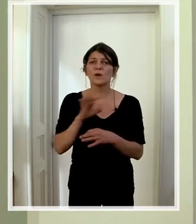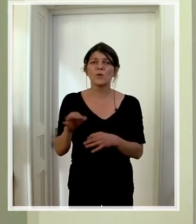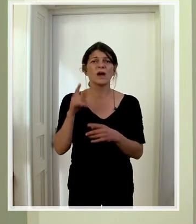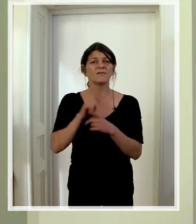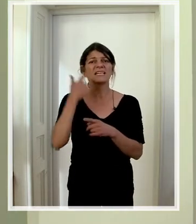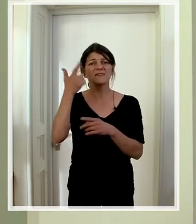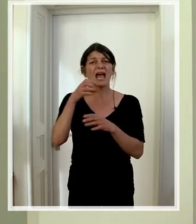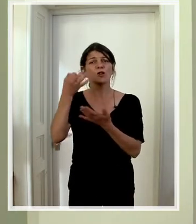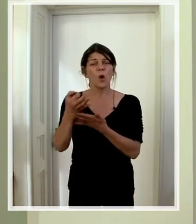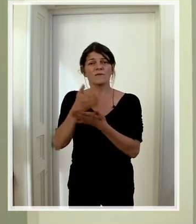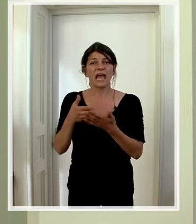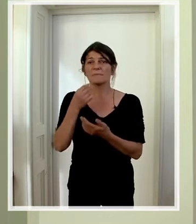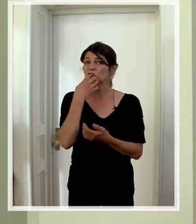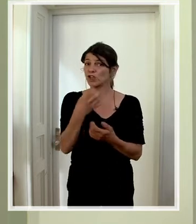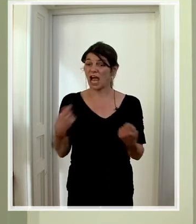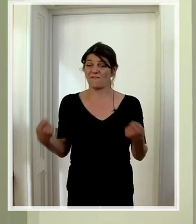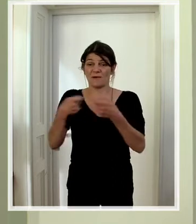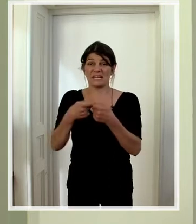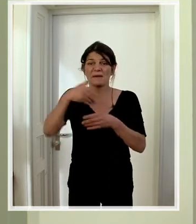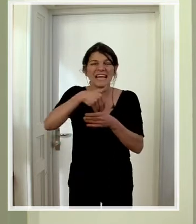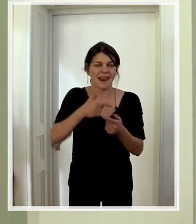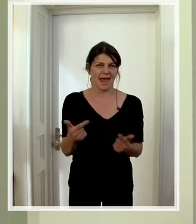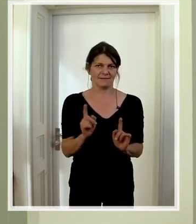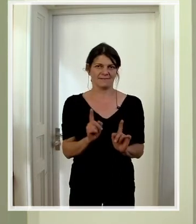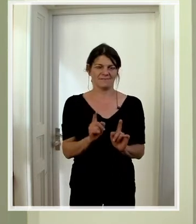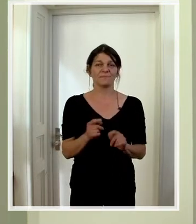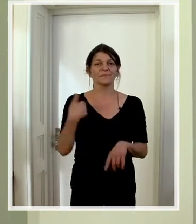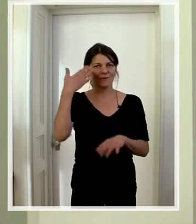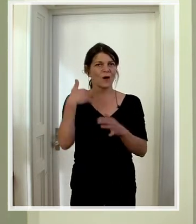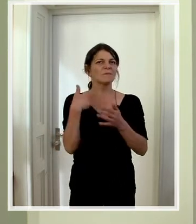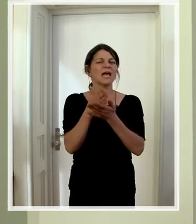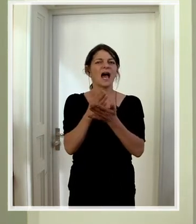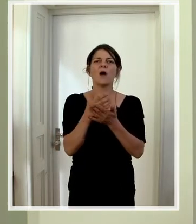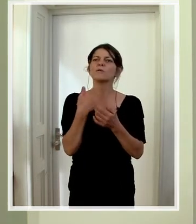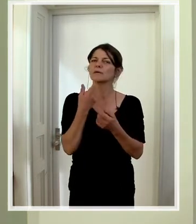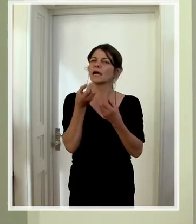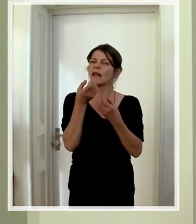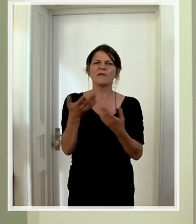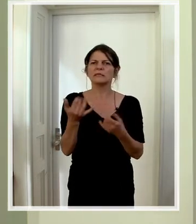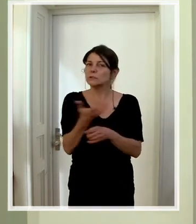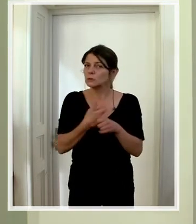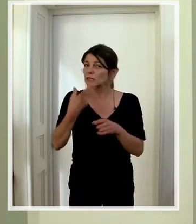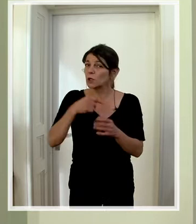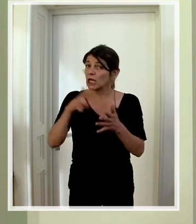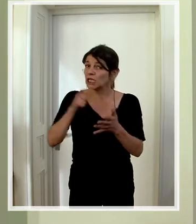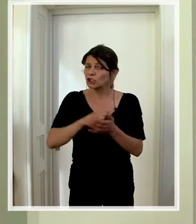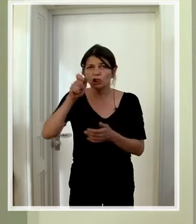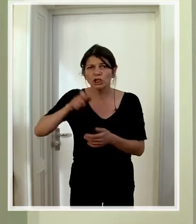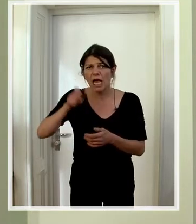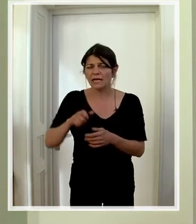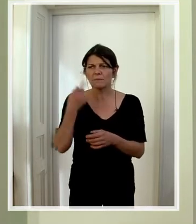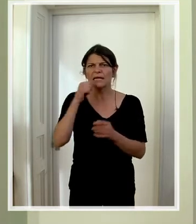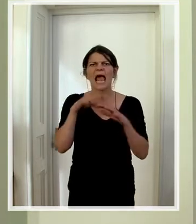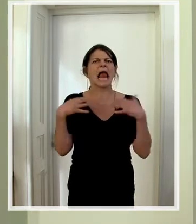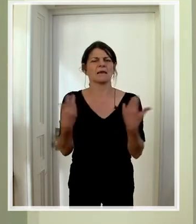zwei Dorfteile mit Schaan verbindet im Inland. Oder? Und ich habe ja vorhin auch natürlich den Nutzen für die Liechtensteiner angesprochen, nicht insgesamt. Oder?